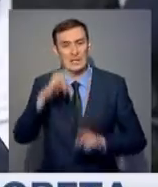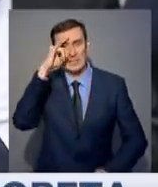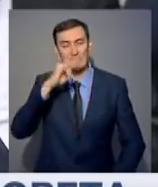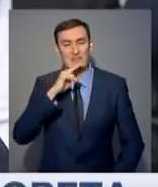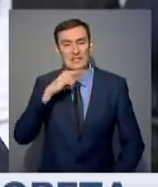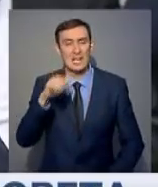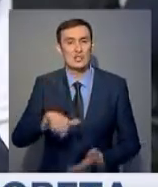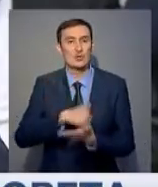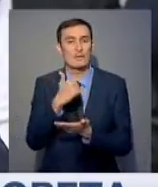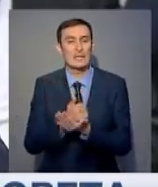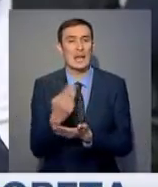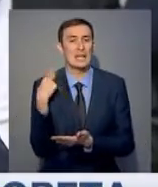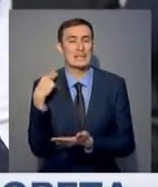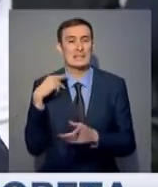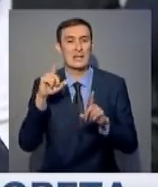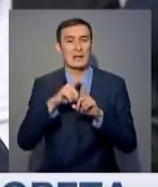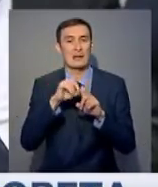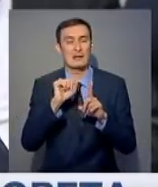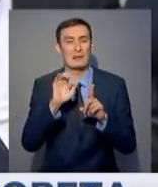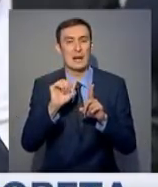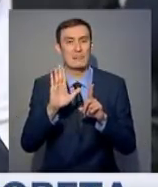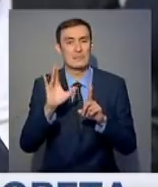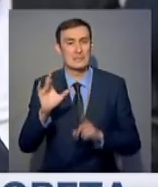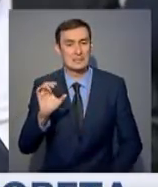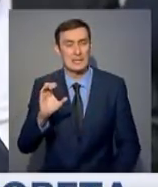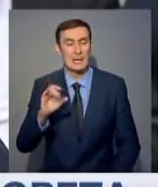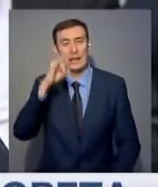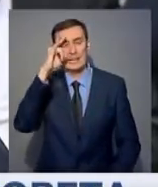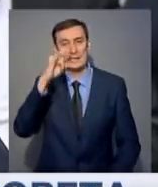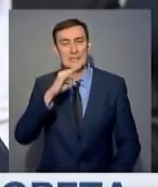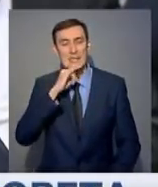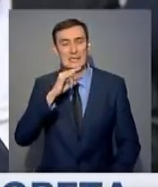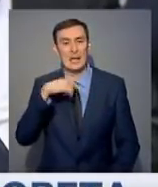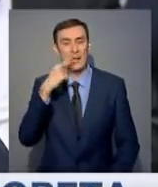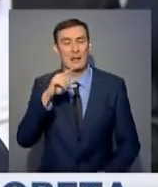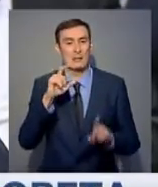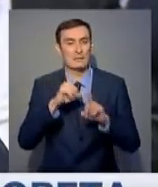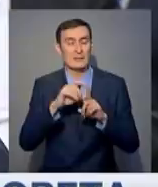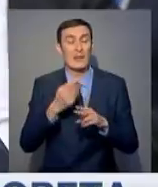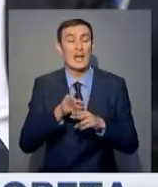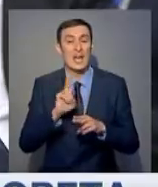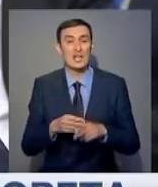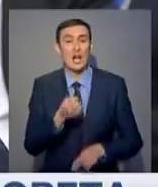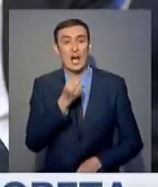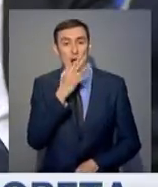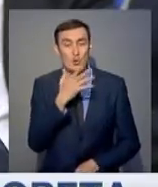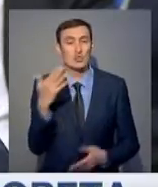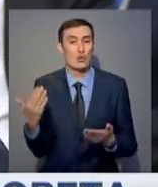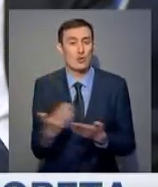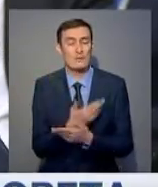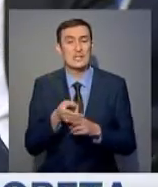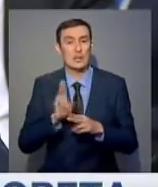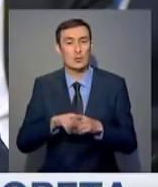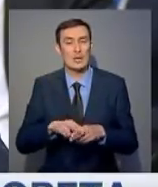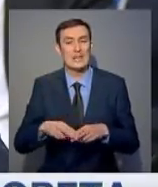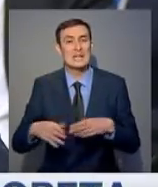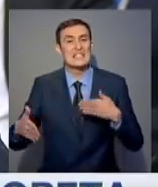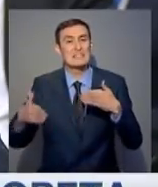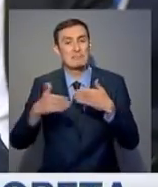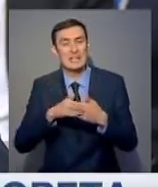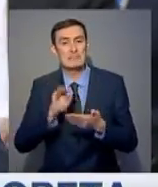основанной на латинской графике переход казахстана на латинскую графику это хорошая новость которая сблизит